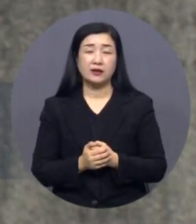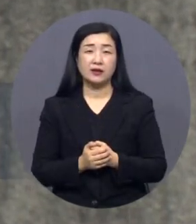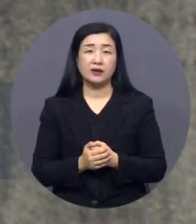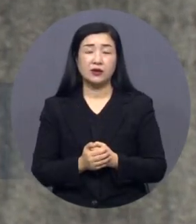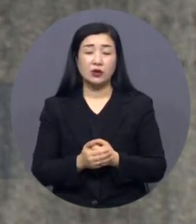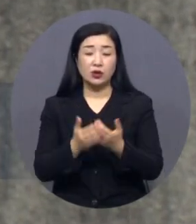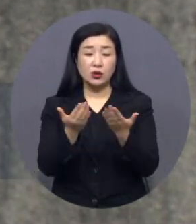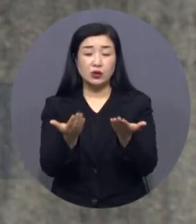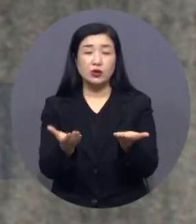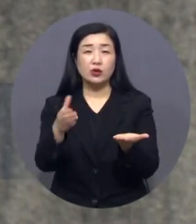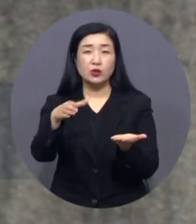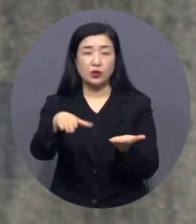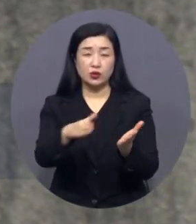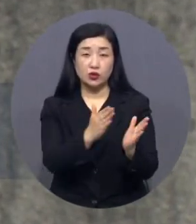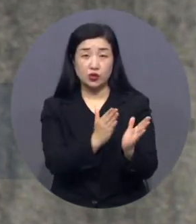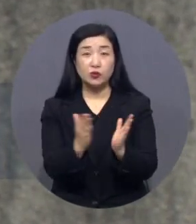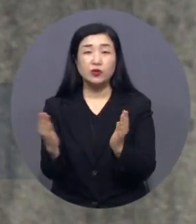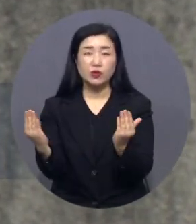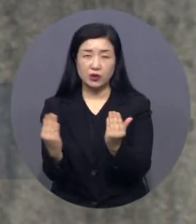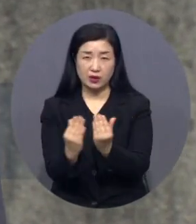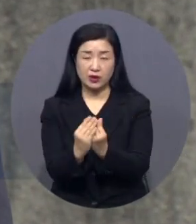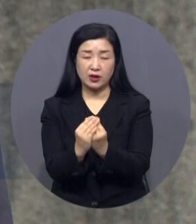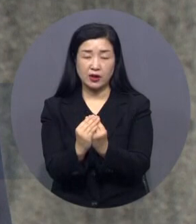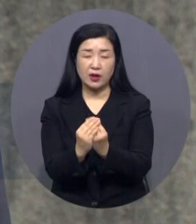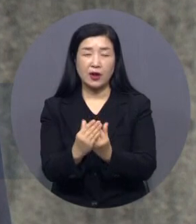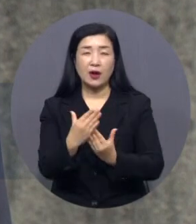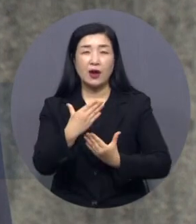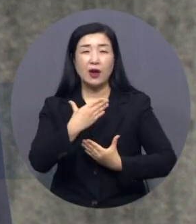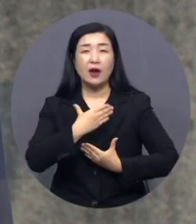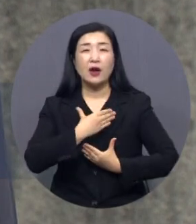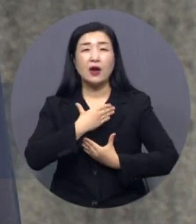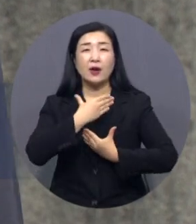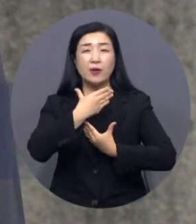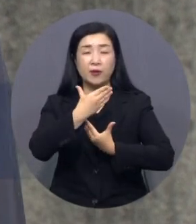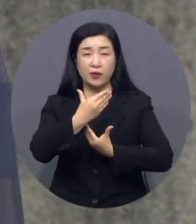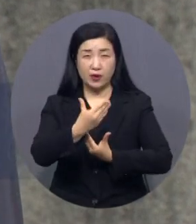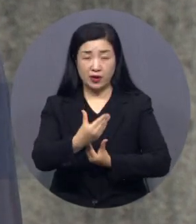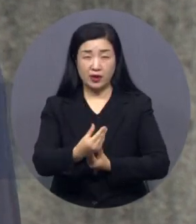휴식처를 마련했기 때문에 편안하게 우리의